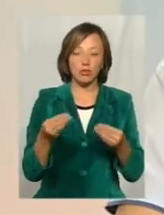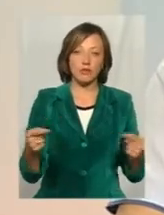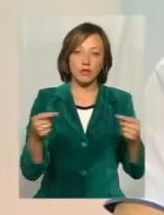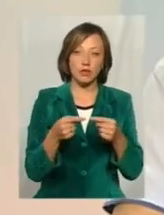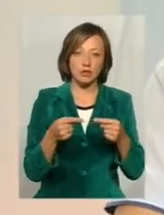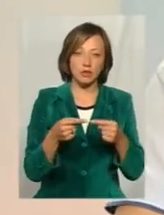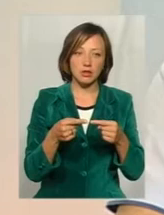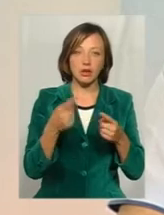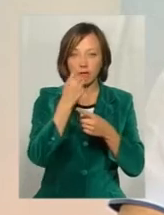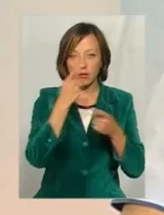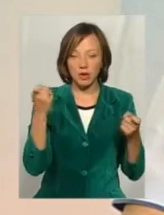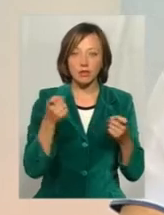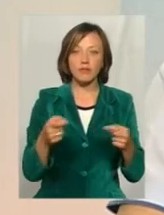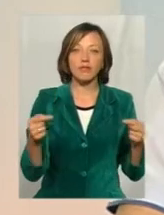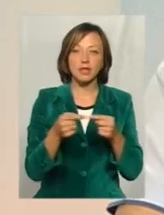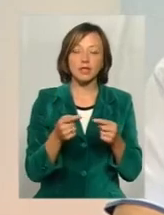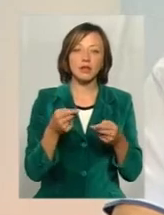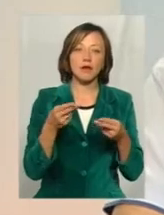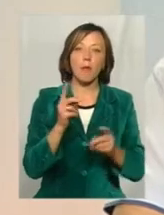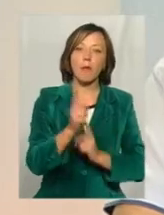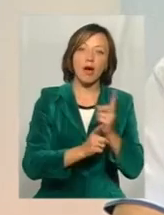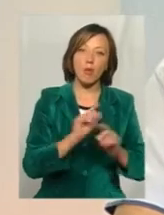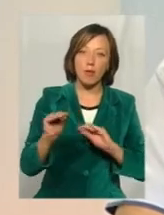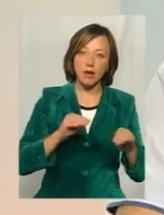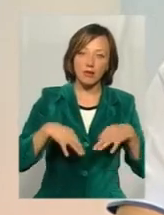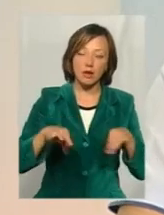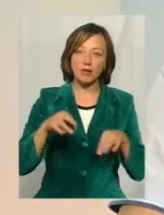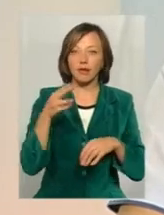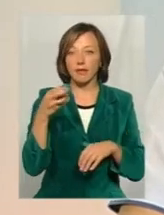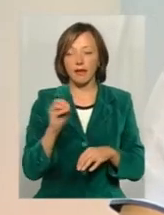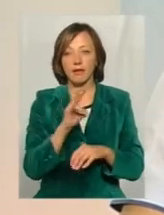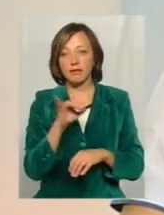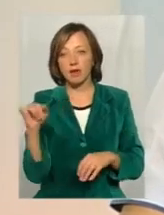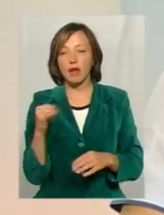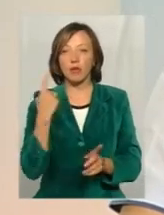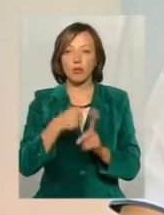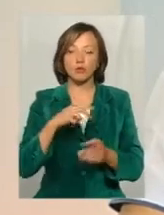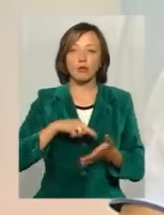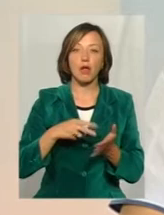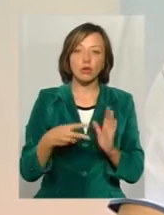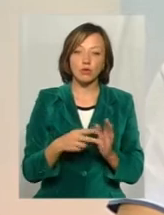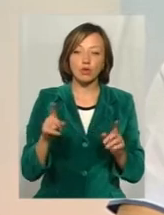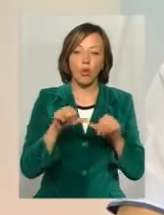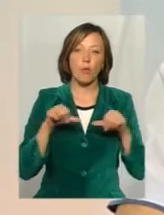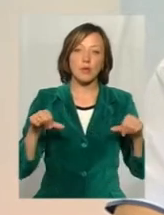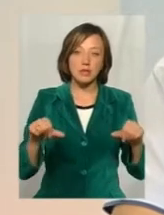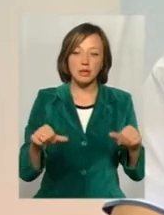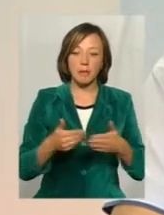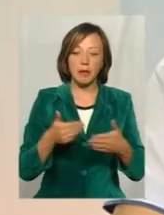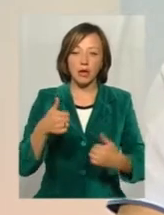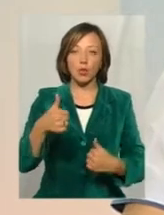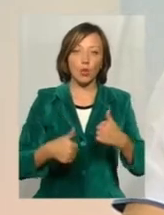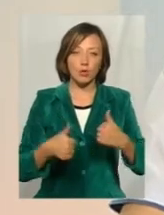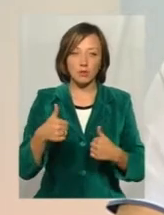визначення, нададуть інформацію і визначення, де переобладнаний транспортний засіб, де ні. Плюс до того планується, що ми комісійно перед